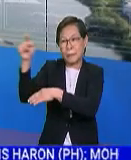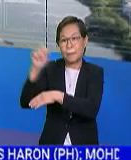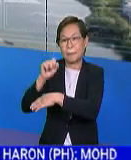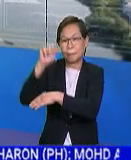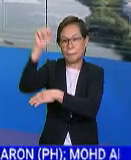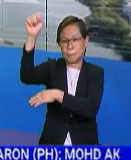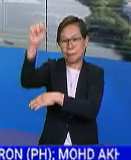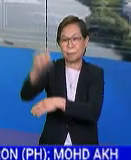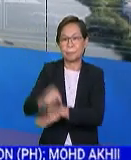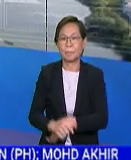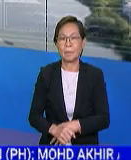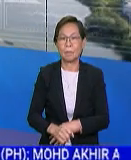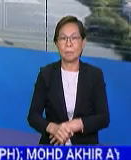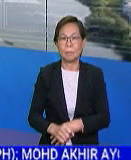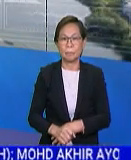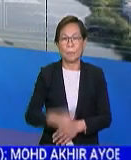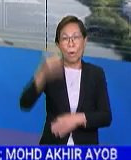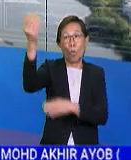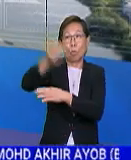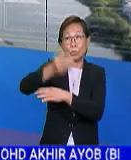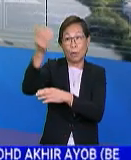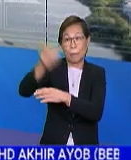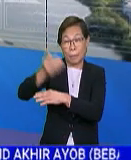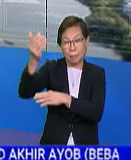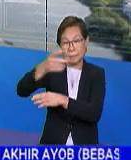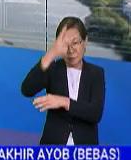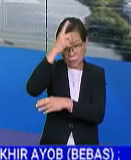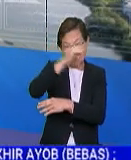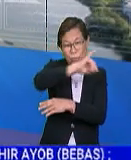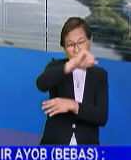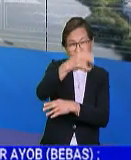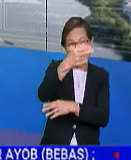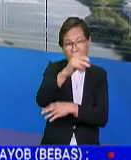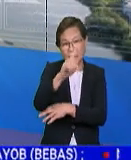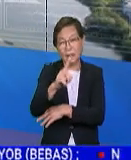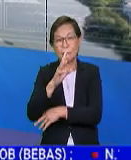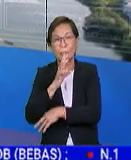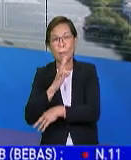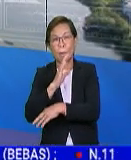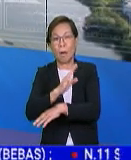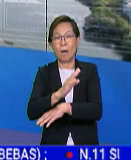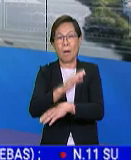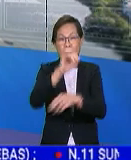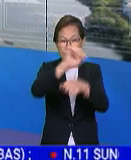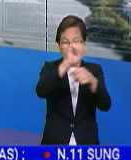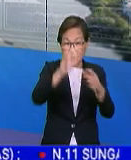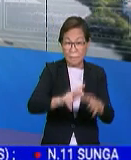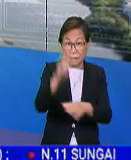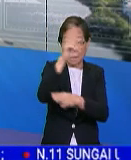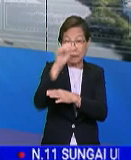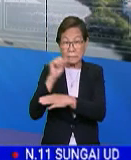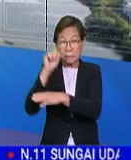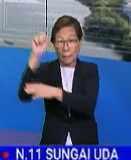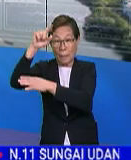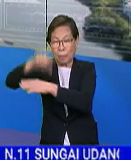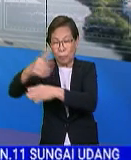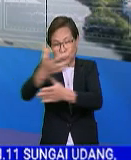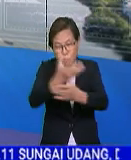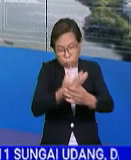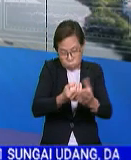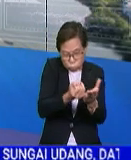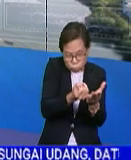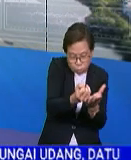dilaksana sementara itu dalam ucapannya Datuk Jahid menekankan setiap penjawat awam negeri di Sabah perlu menerapkan